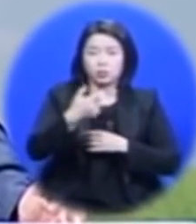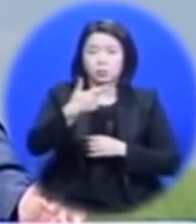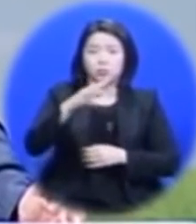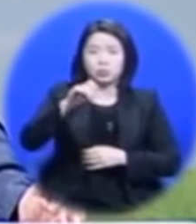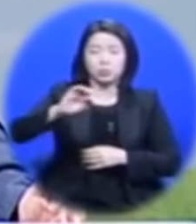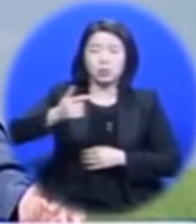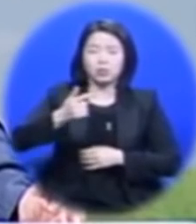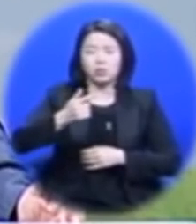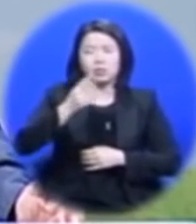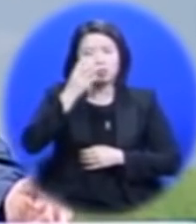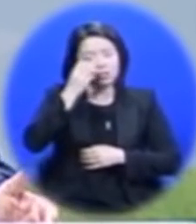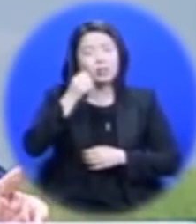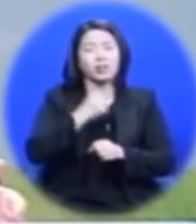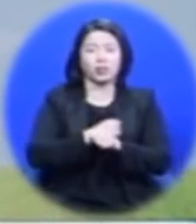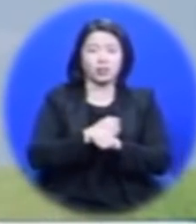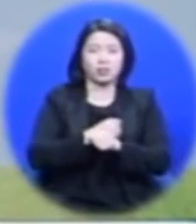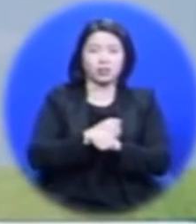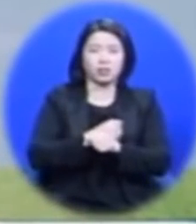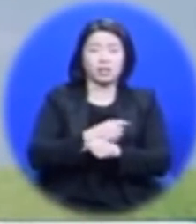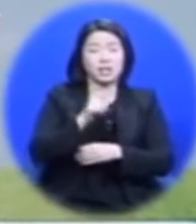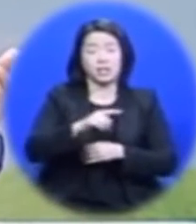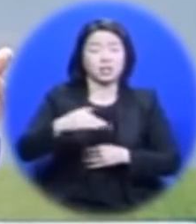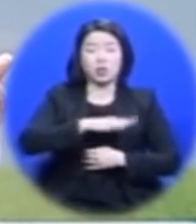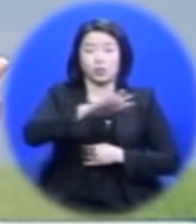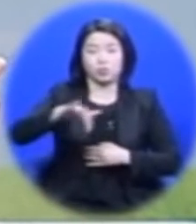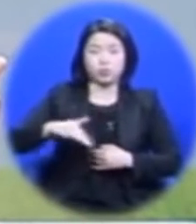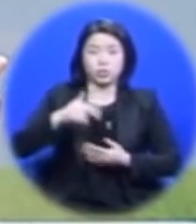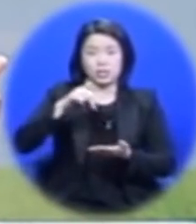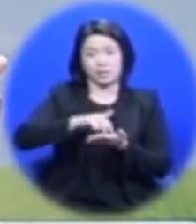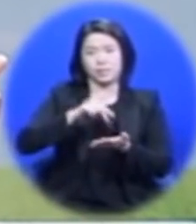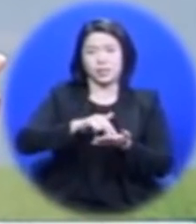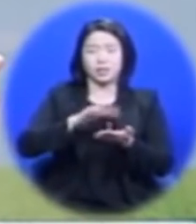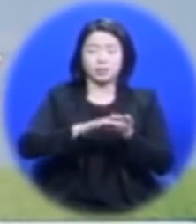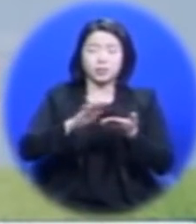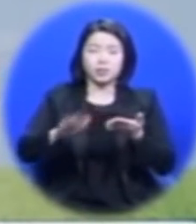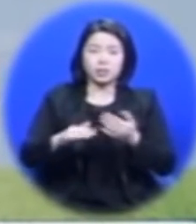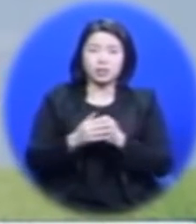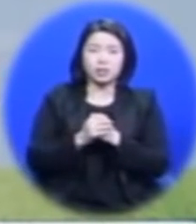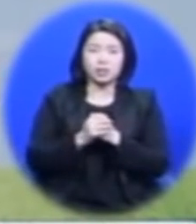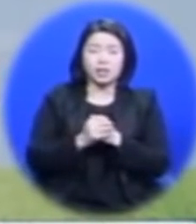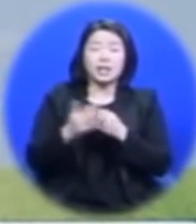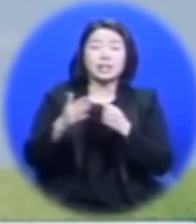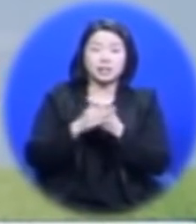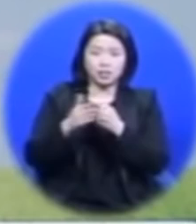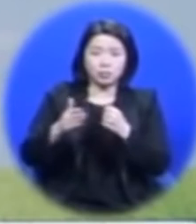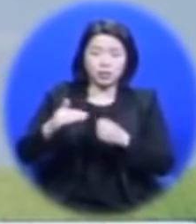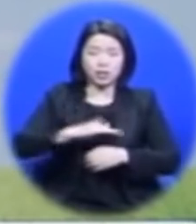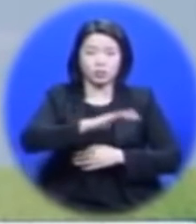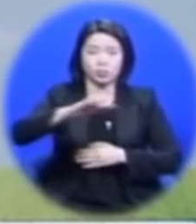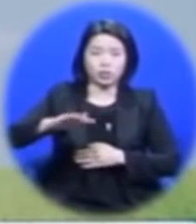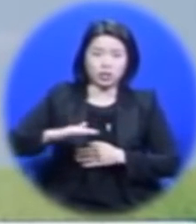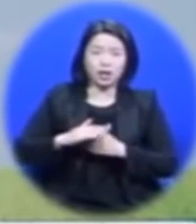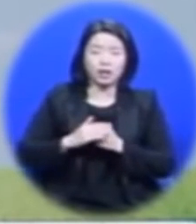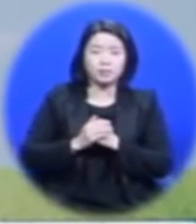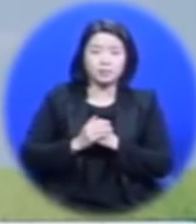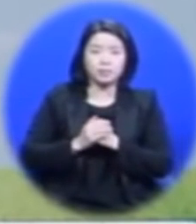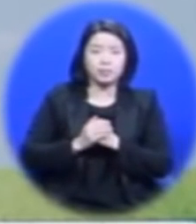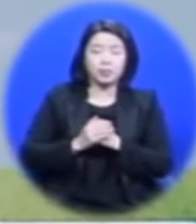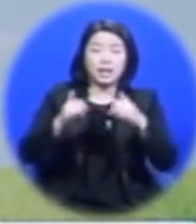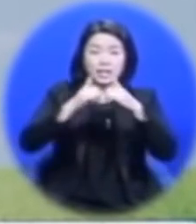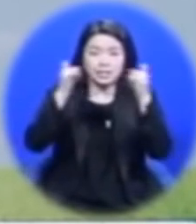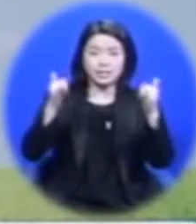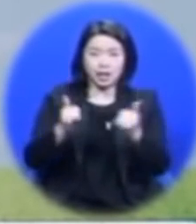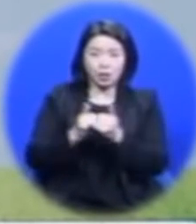낯설어요. 이게 지금 우리의 형편인 거지. 그러니 우리가